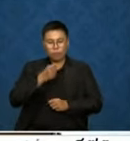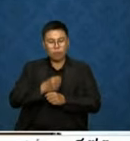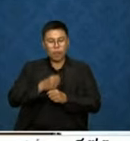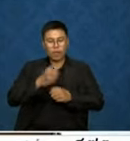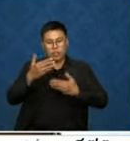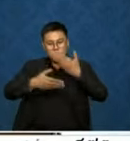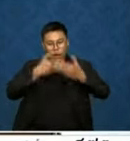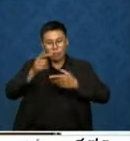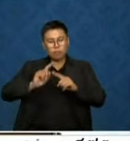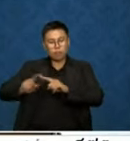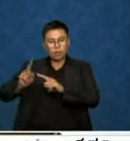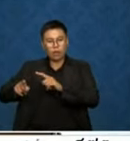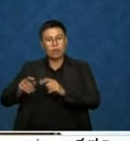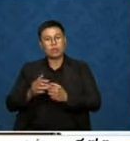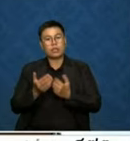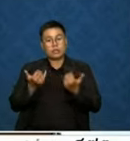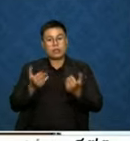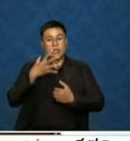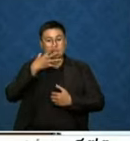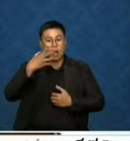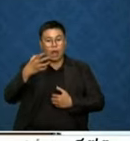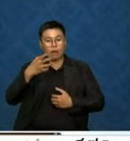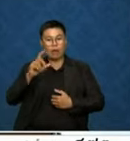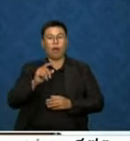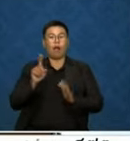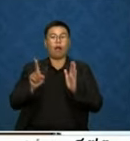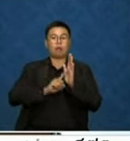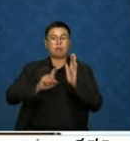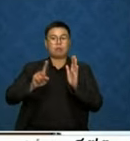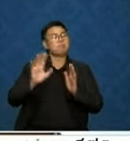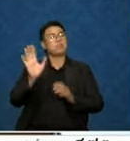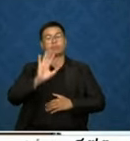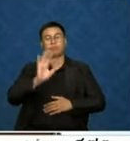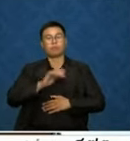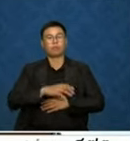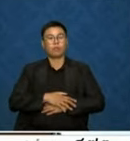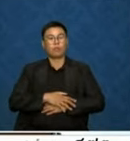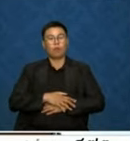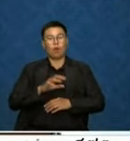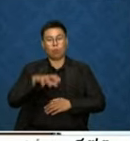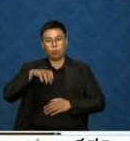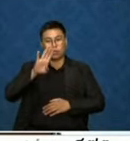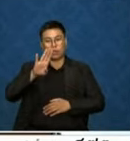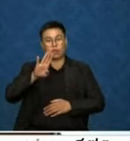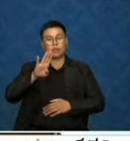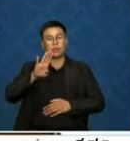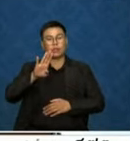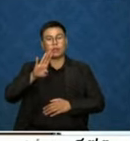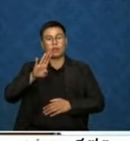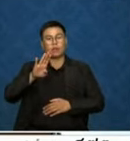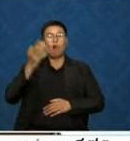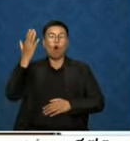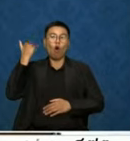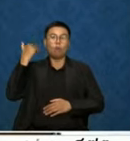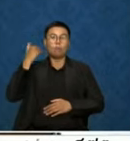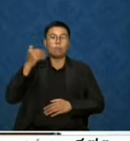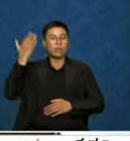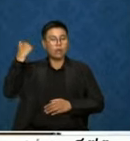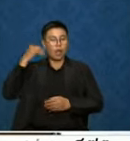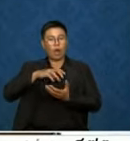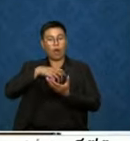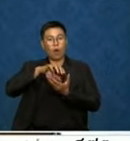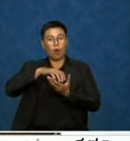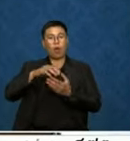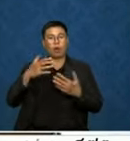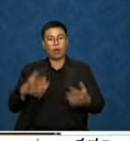ความเสียหายครั้งนี้นะฮะไม่ใช่เป็นครั้งแรกที่เกิดจากบริษัทแชร์ลูกโซ่นะฮะแม่ดีหลายท่านเล่าให้ฟังตะกี้แล้ว